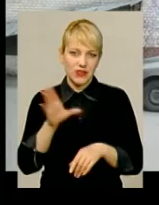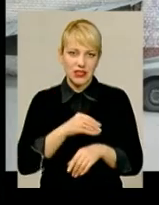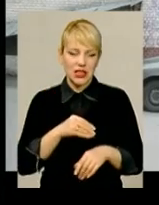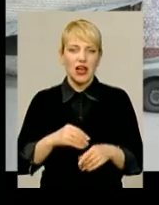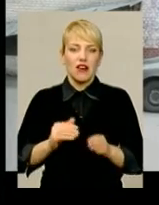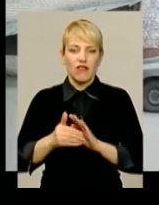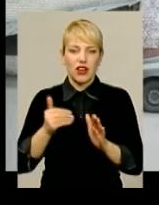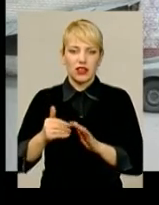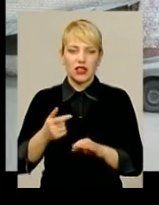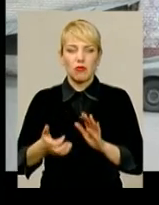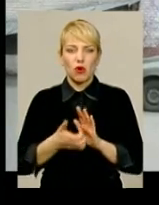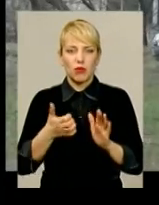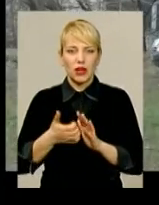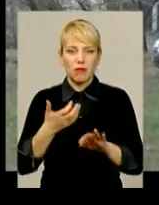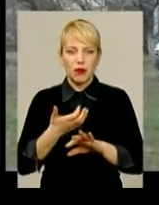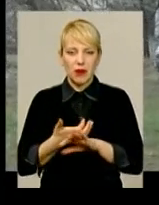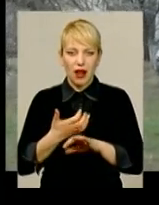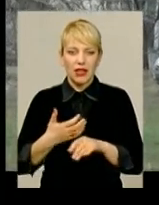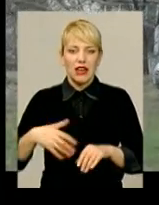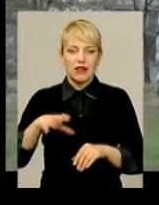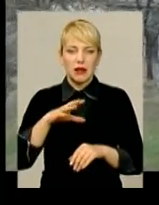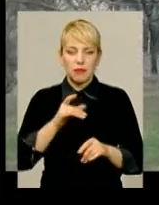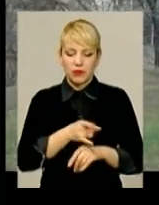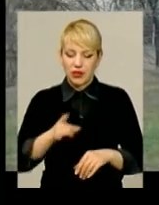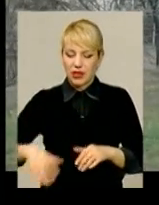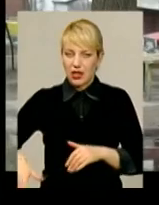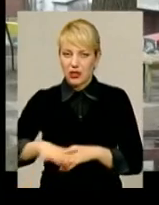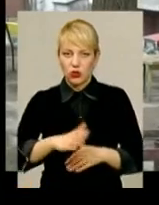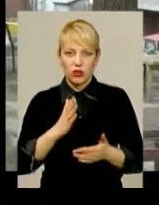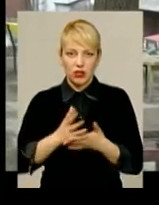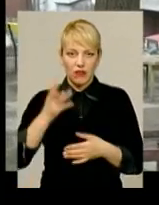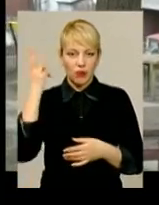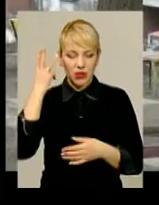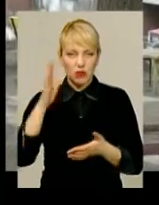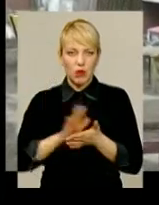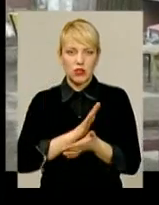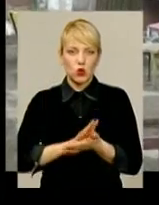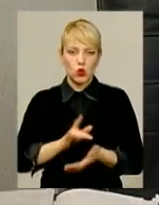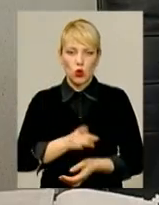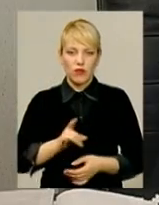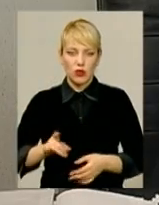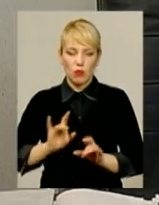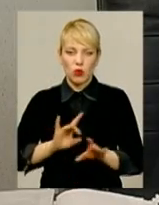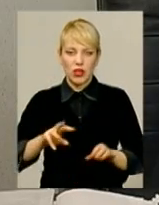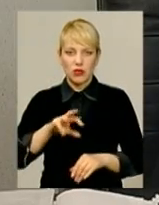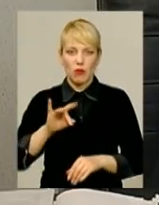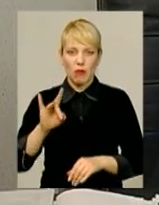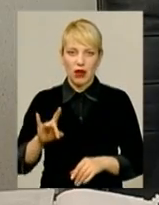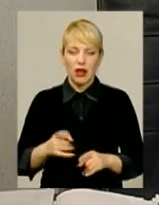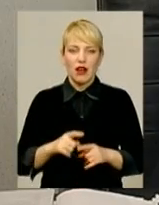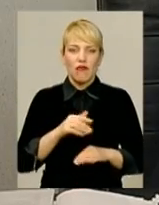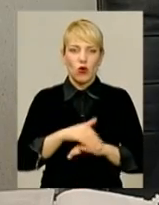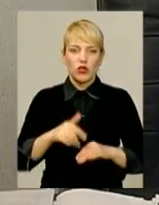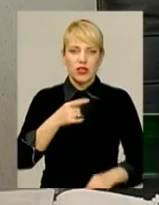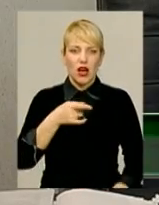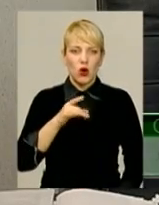Попри брак паркувальних територій, виявляється, у Хмельницькому є безкоштовні стоянки, пояснює мер. Це вулиця Грушевського, це